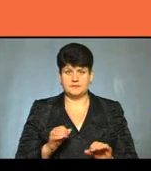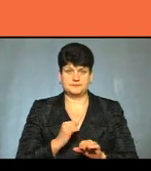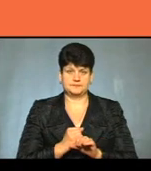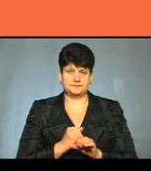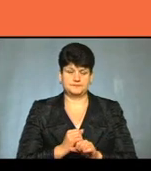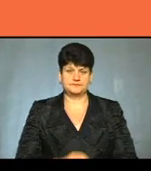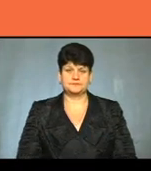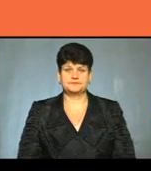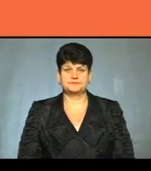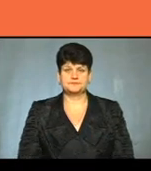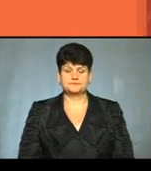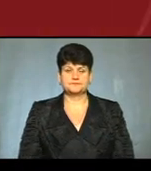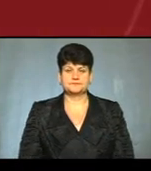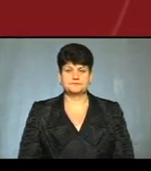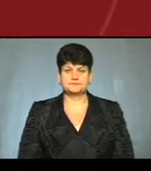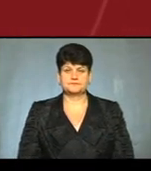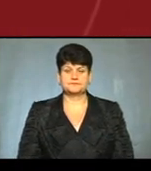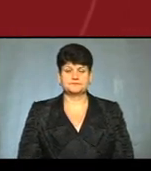діяти.